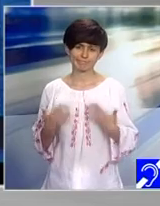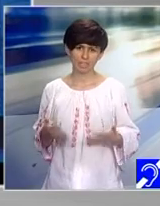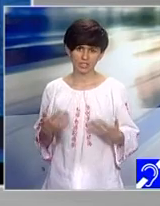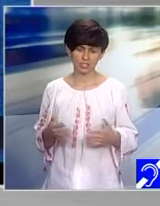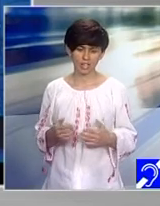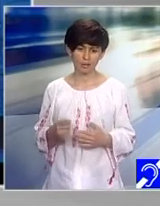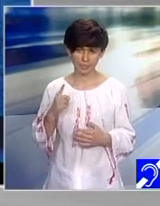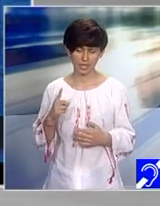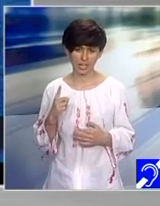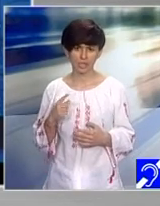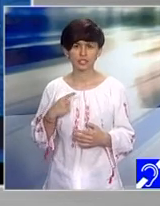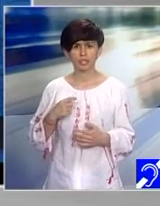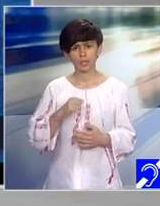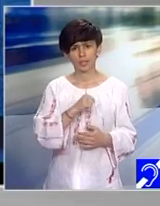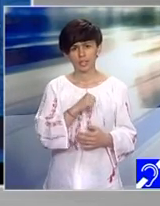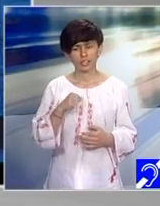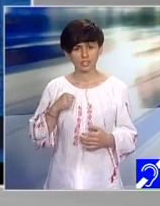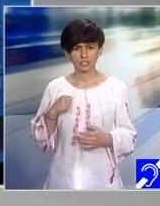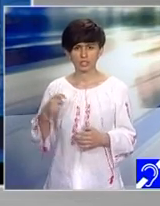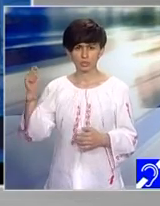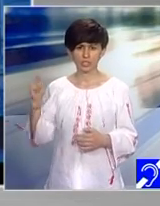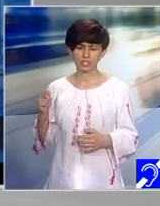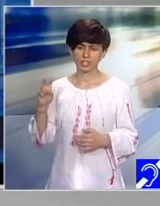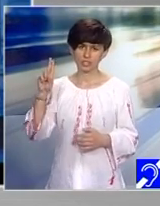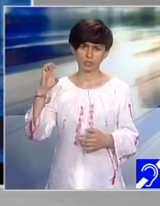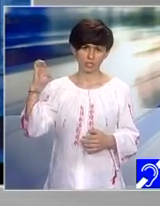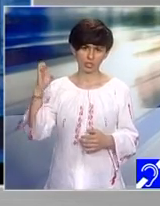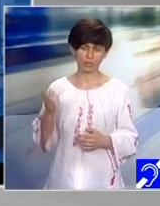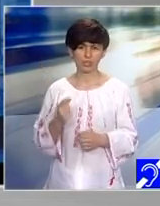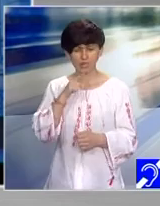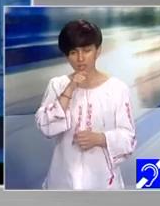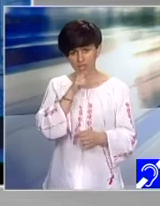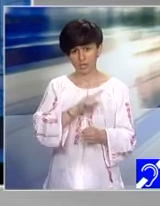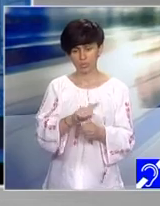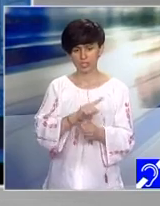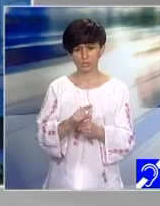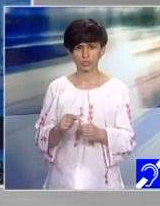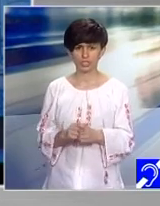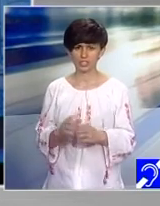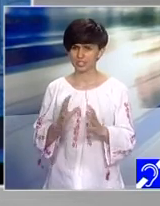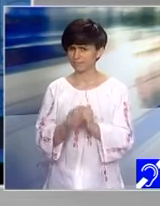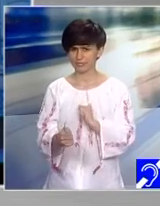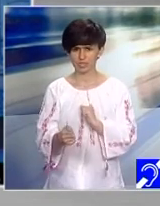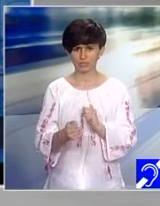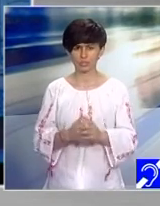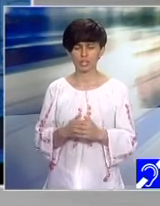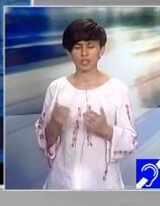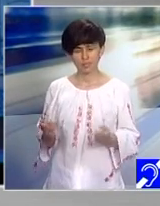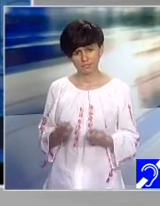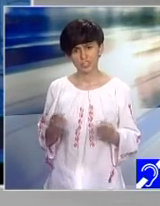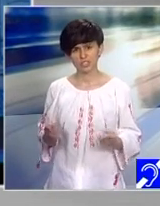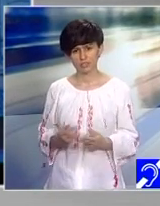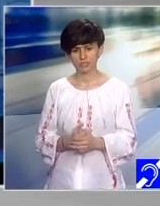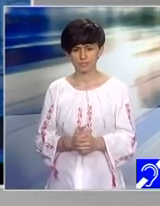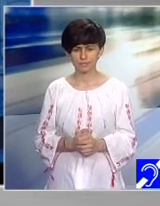dar suntem singura țară din UE unde lucrurile se degradează încet, încet. Nu atât de rapid încât să fie o știre,